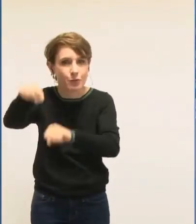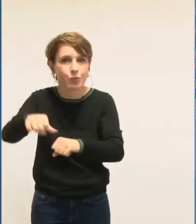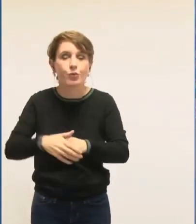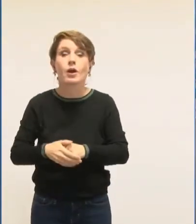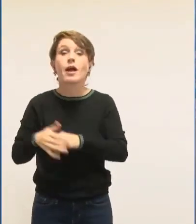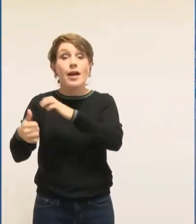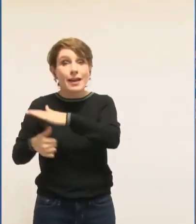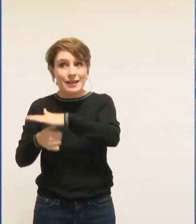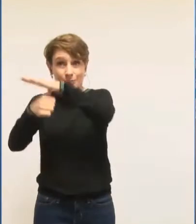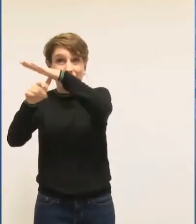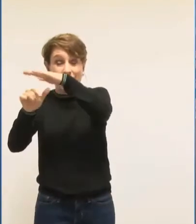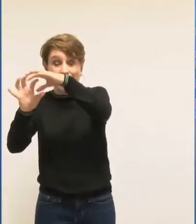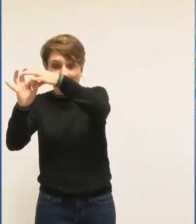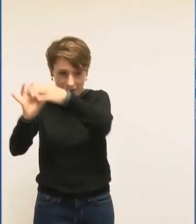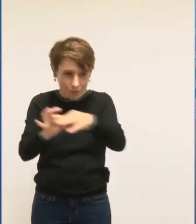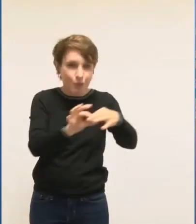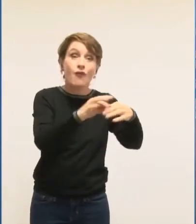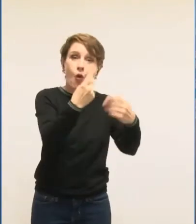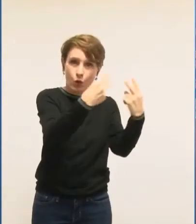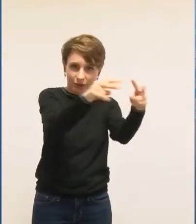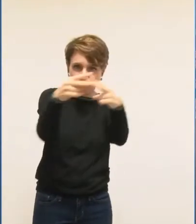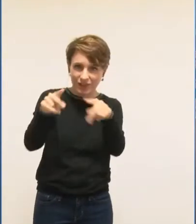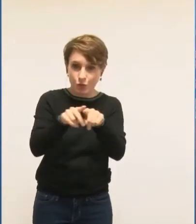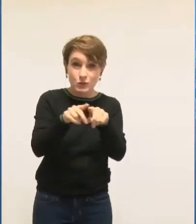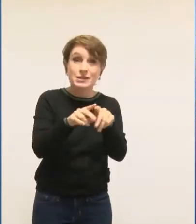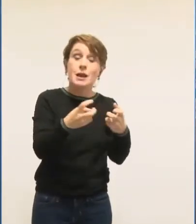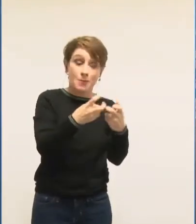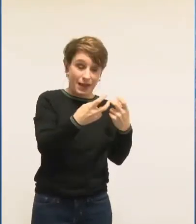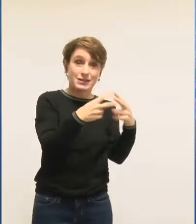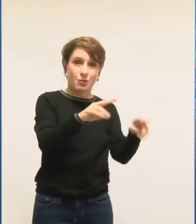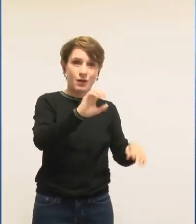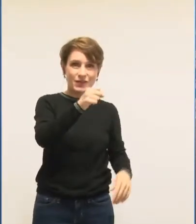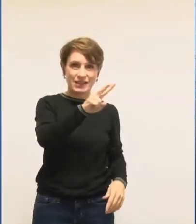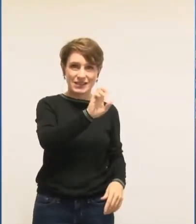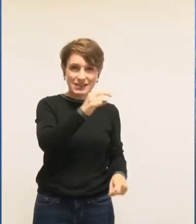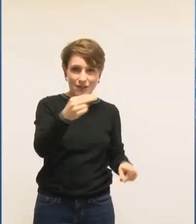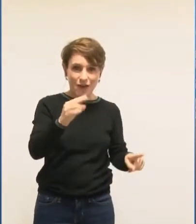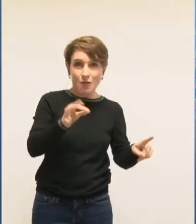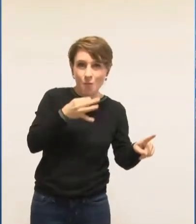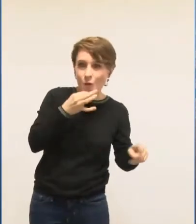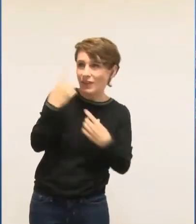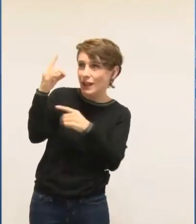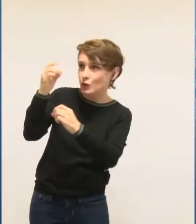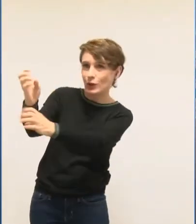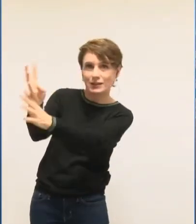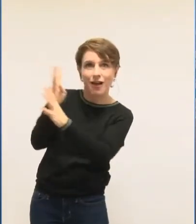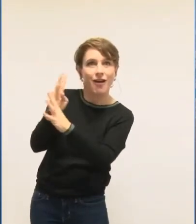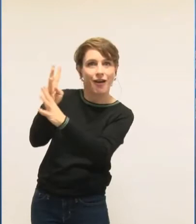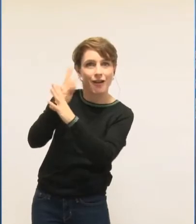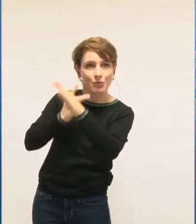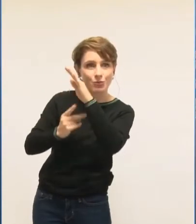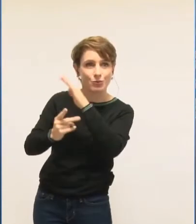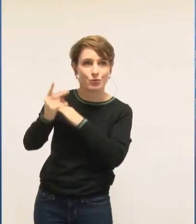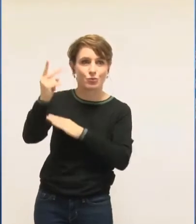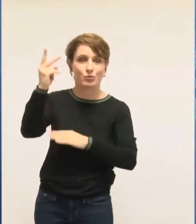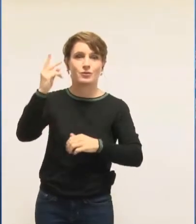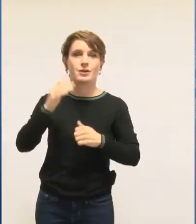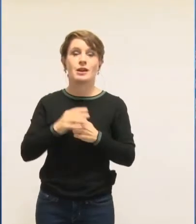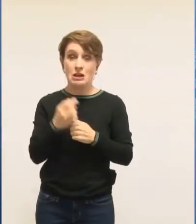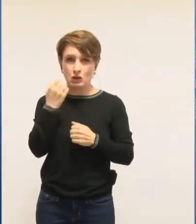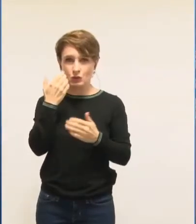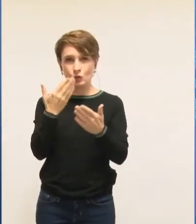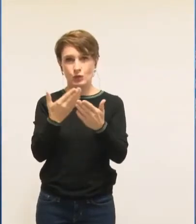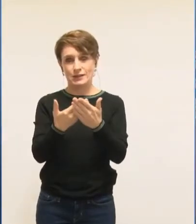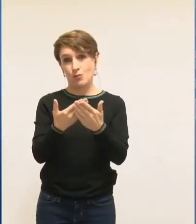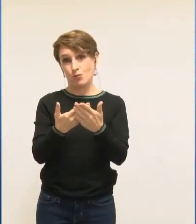villes périphériques et la ville de Sevan commence elle aussi à profiter de ce nouvel essor. C'est pourquoi elle a